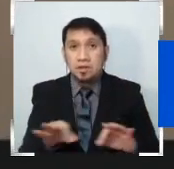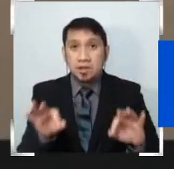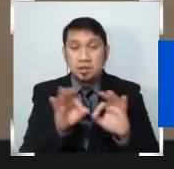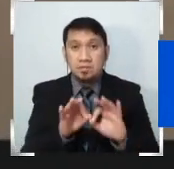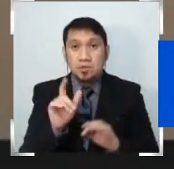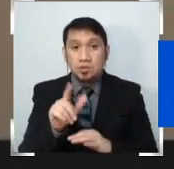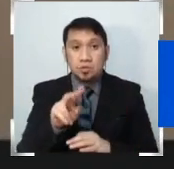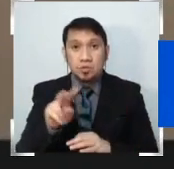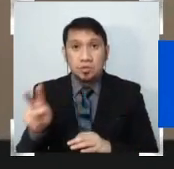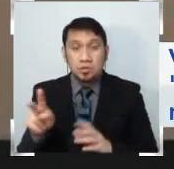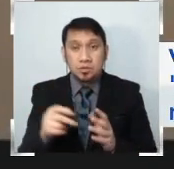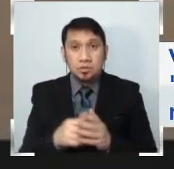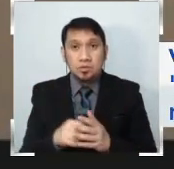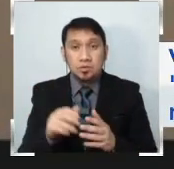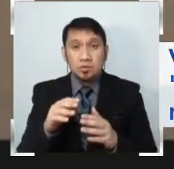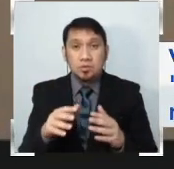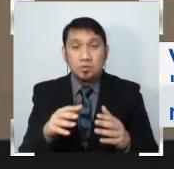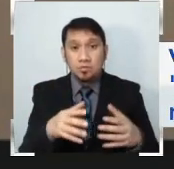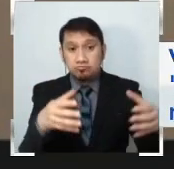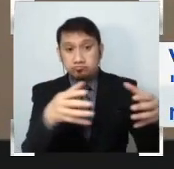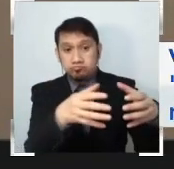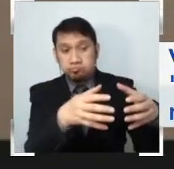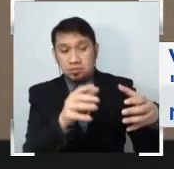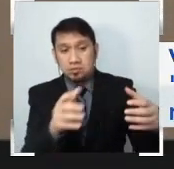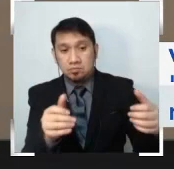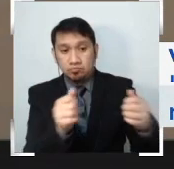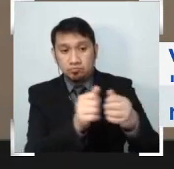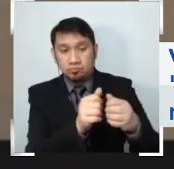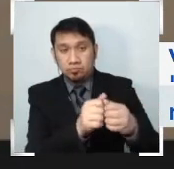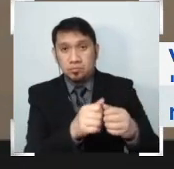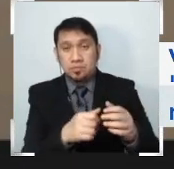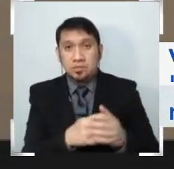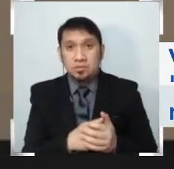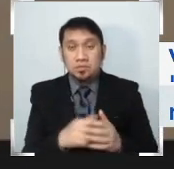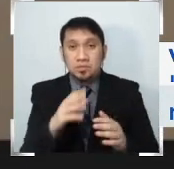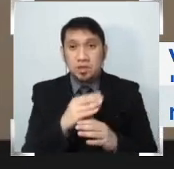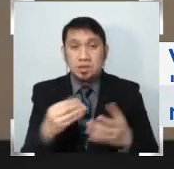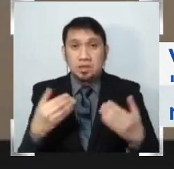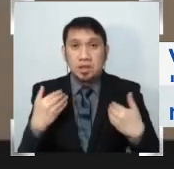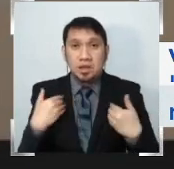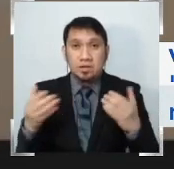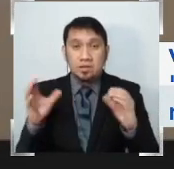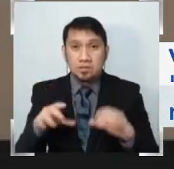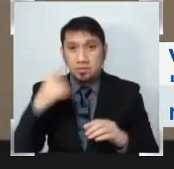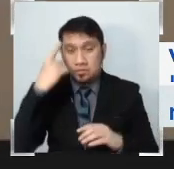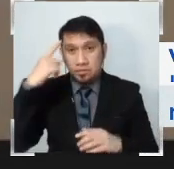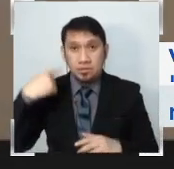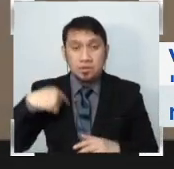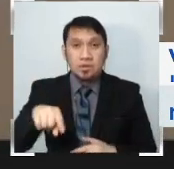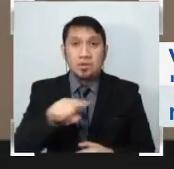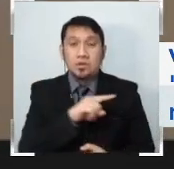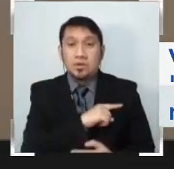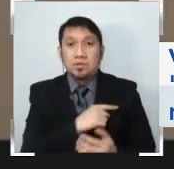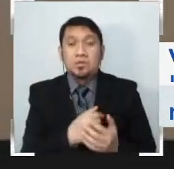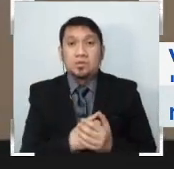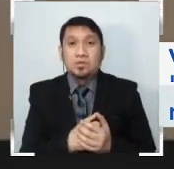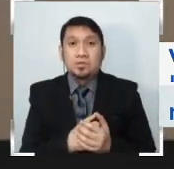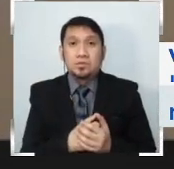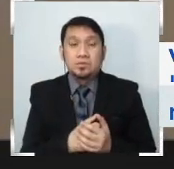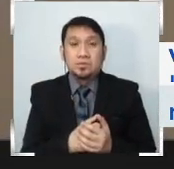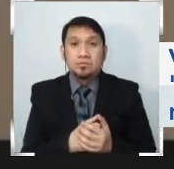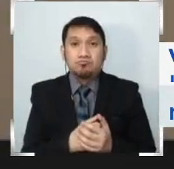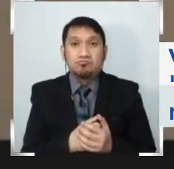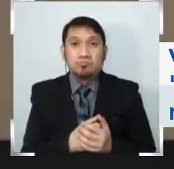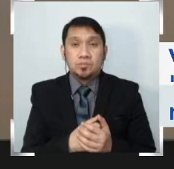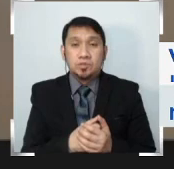yung mga malalaking politiko at pamilya. Pagkakataon ito for us to parang reset button. Na